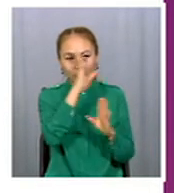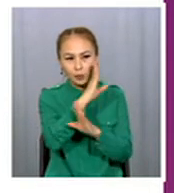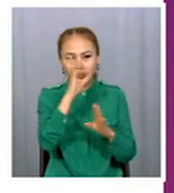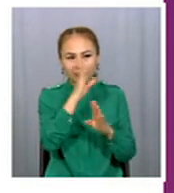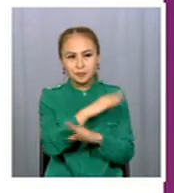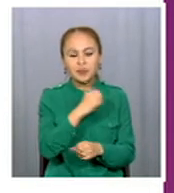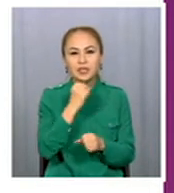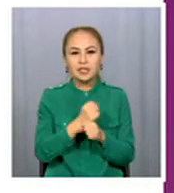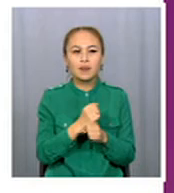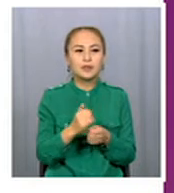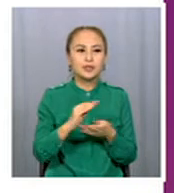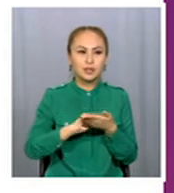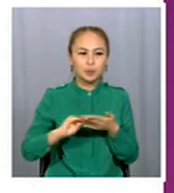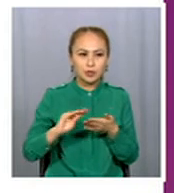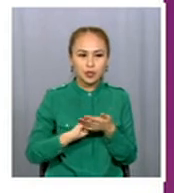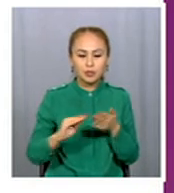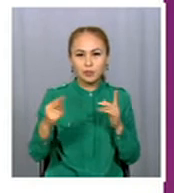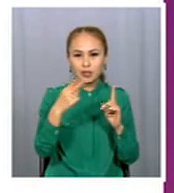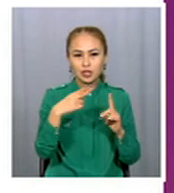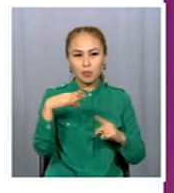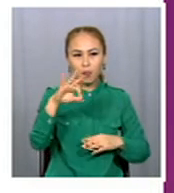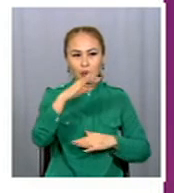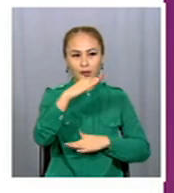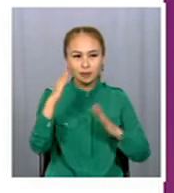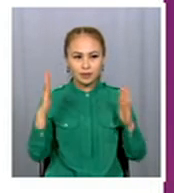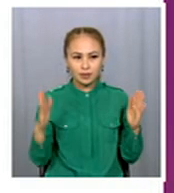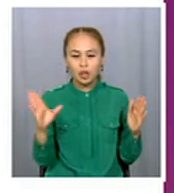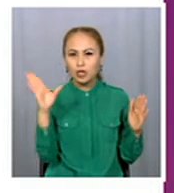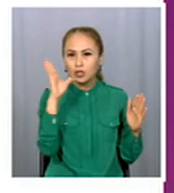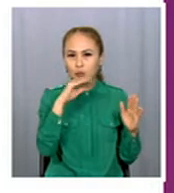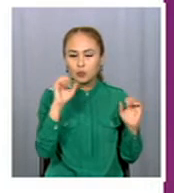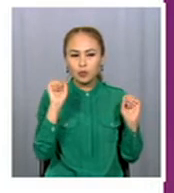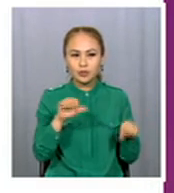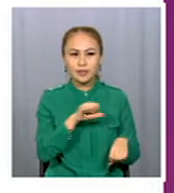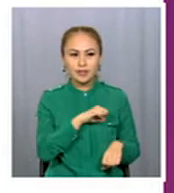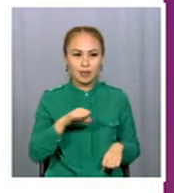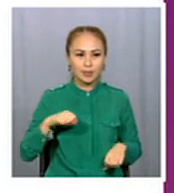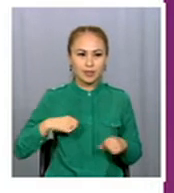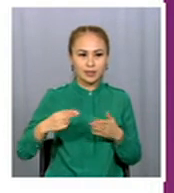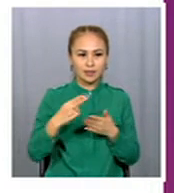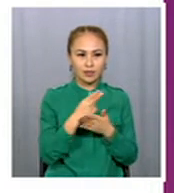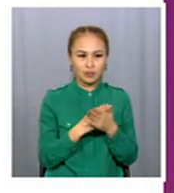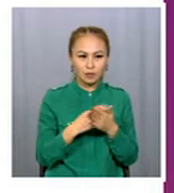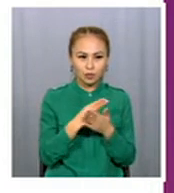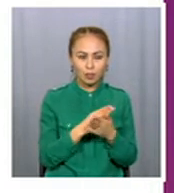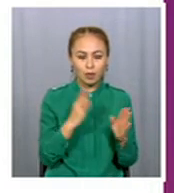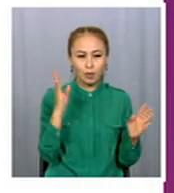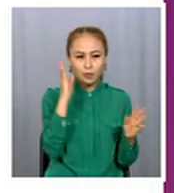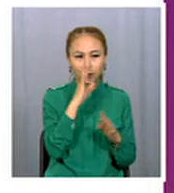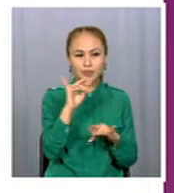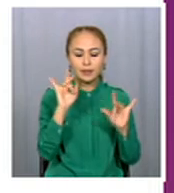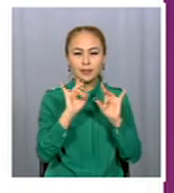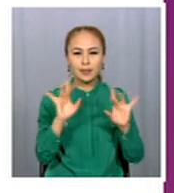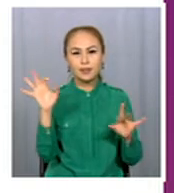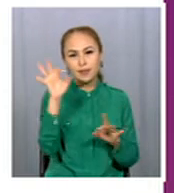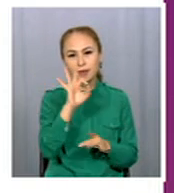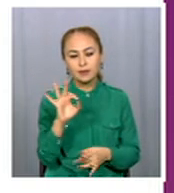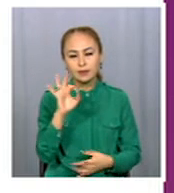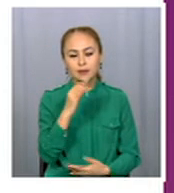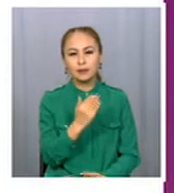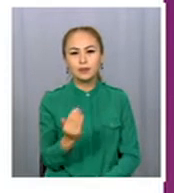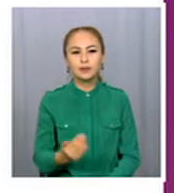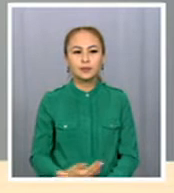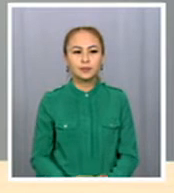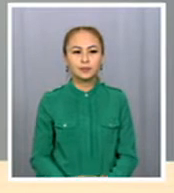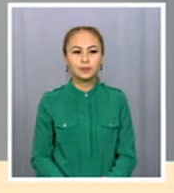погоде. Составите и запишите предложения по картинкам. Сможете сами нарисовать сводку погоды и рассказать